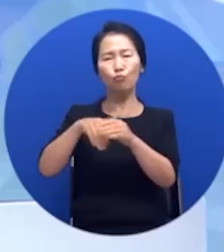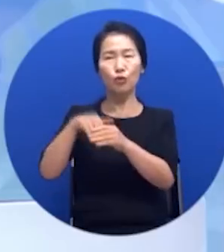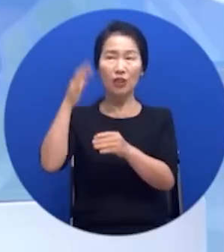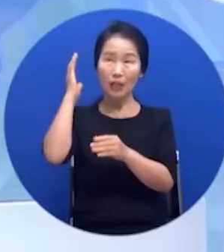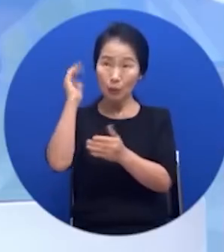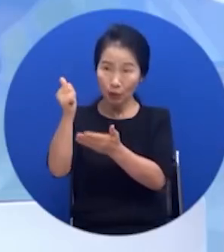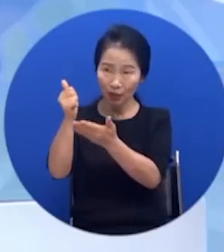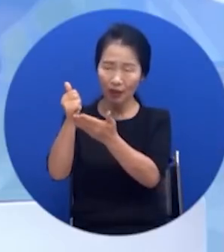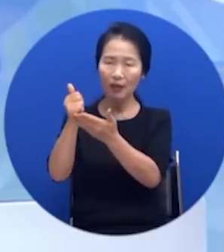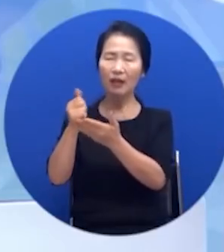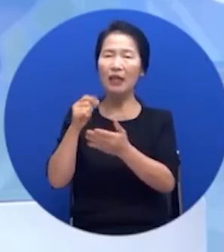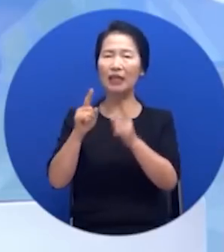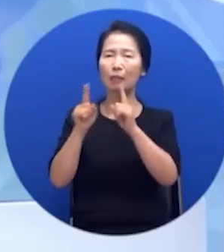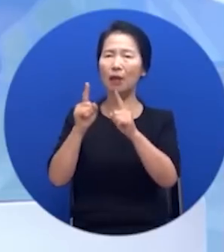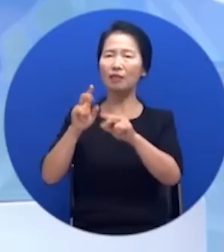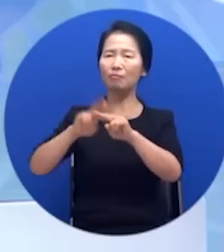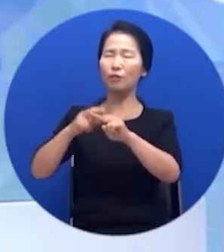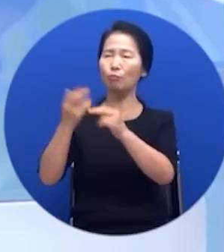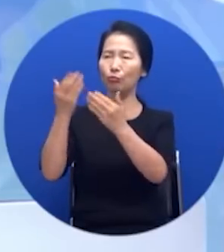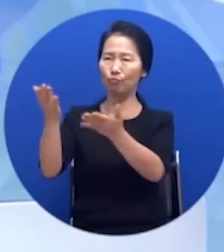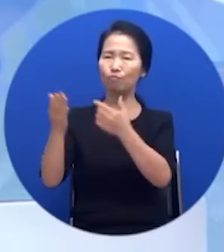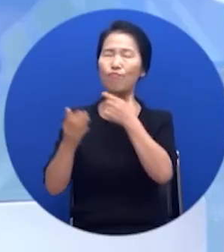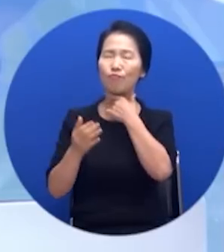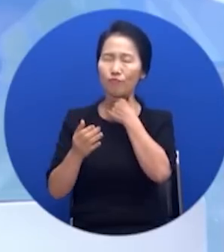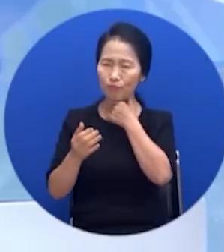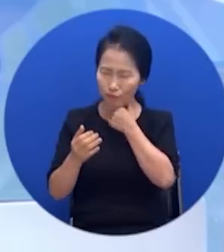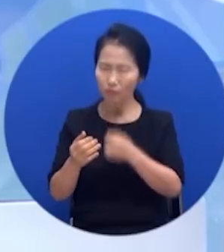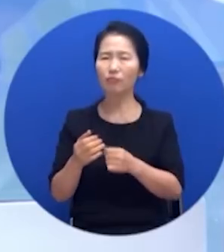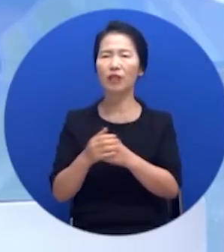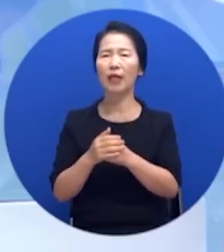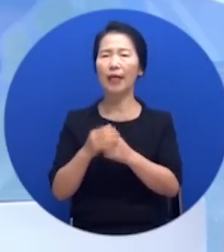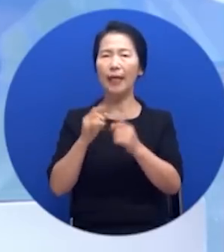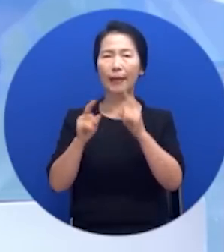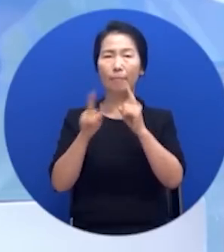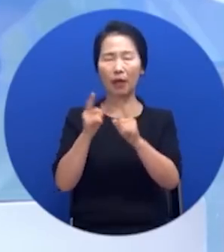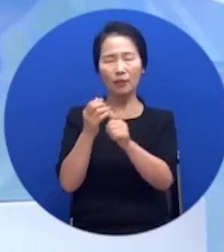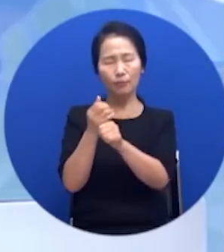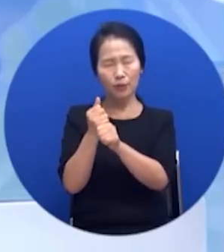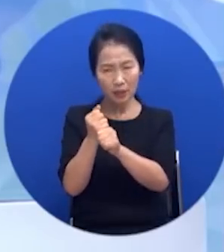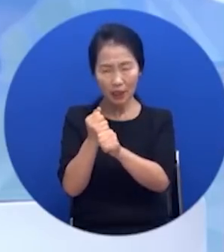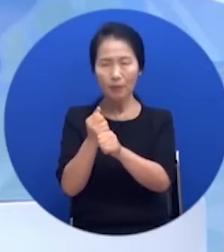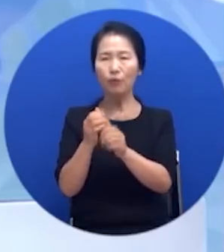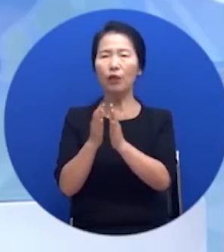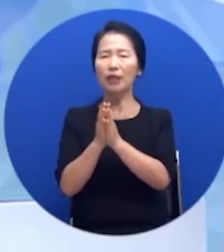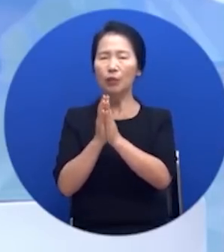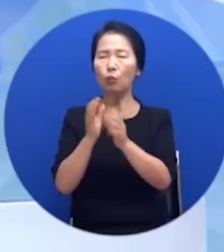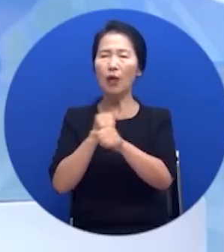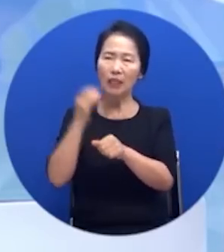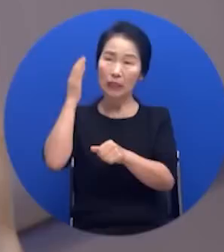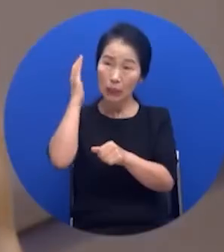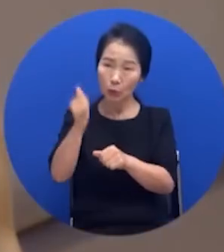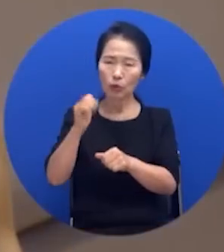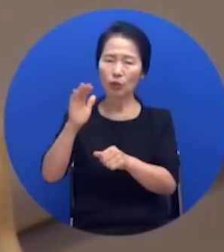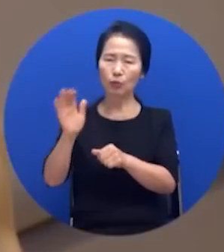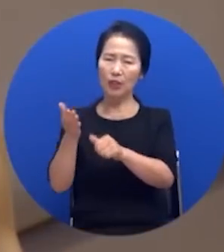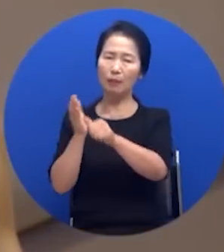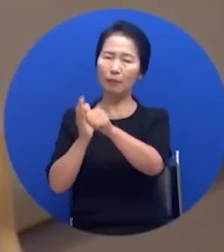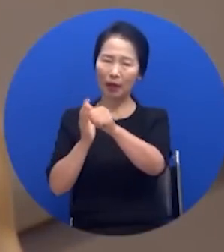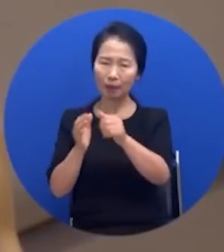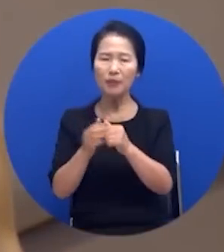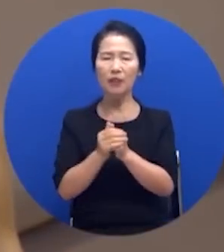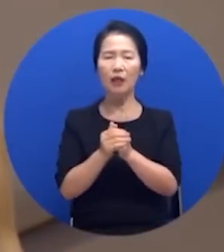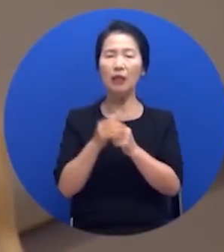대통령께 이 말씀을 선물하고 싶습니다. 이 말씀을 붙들고 기도하는 대통령이 되셨으면 좋겠습니다.